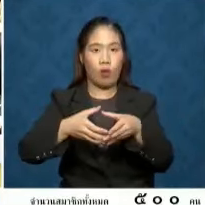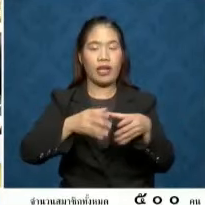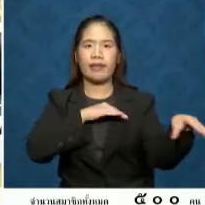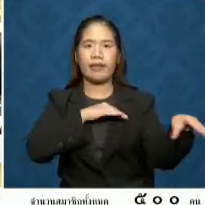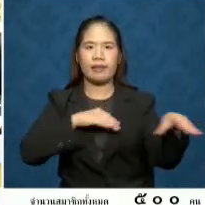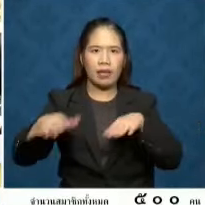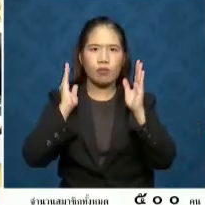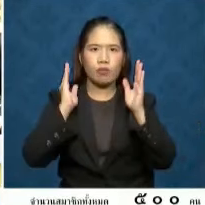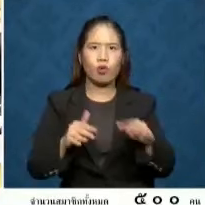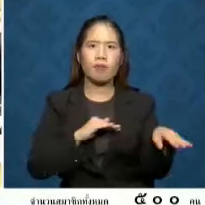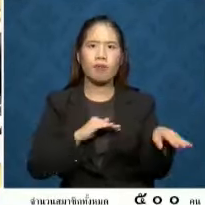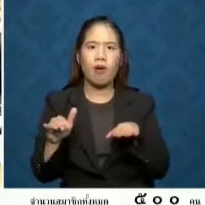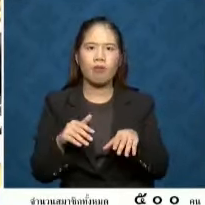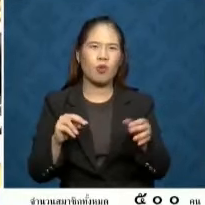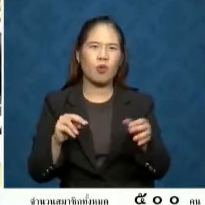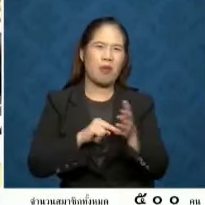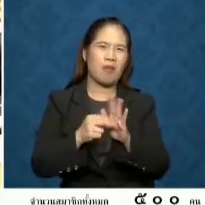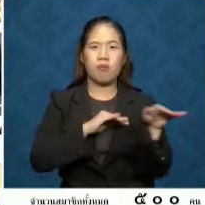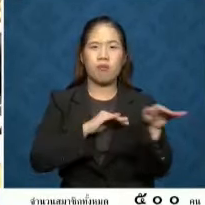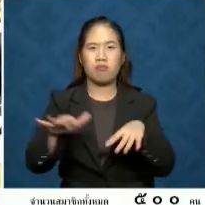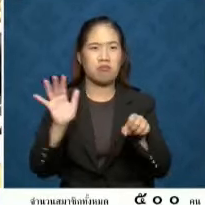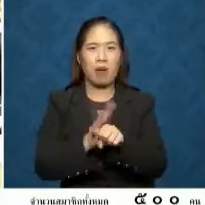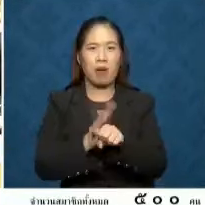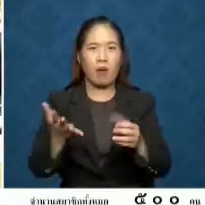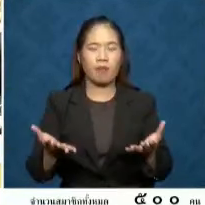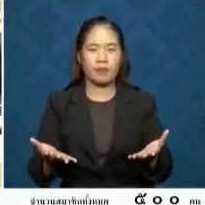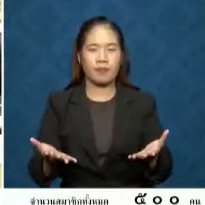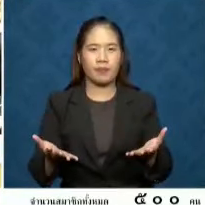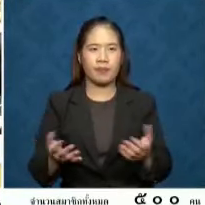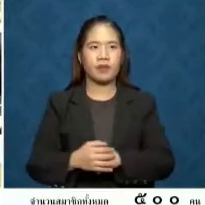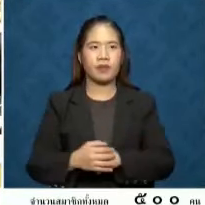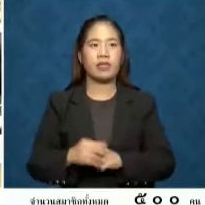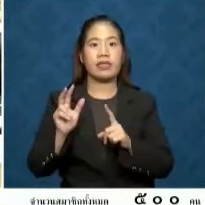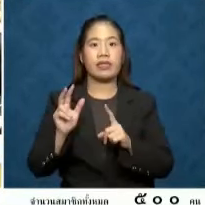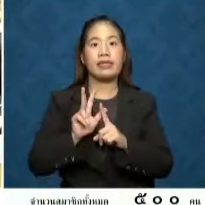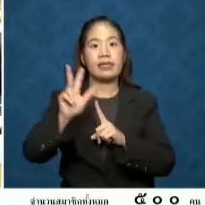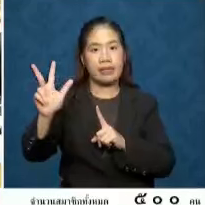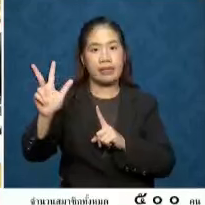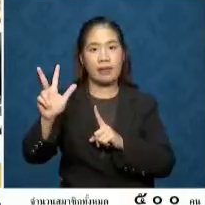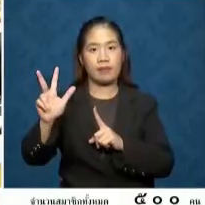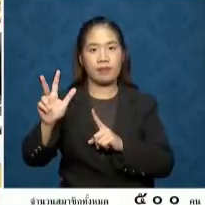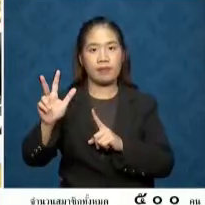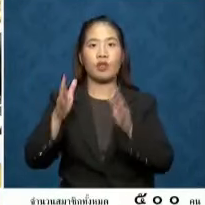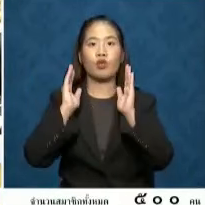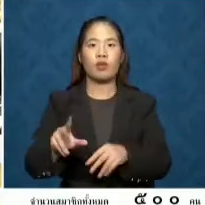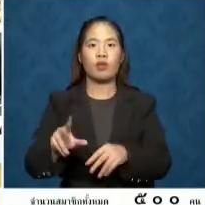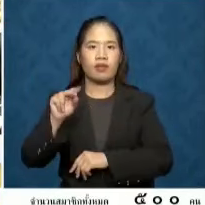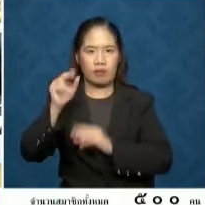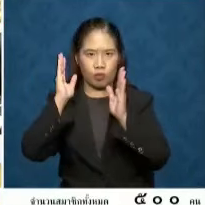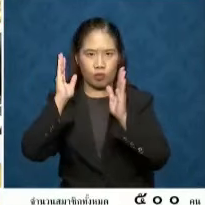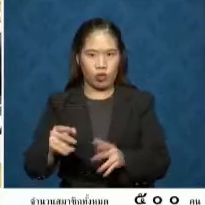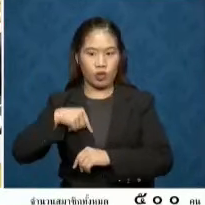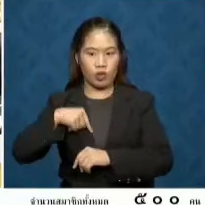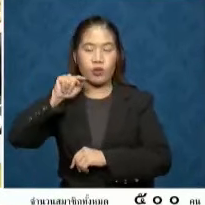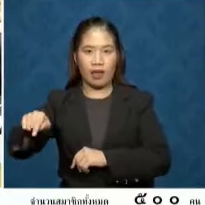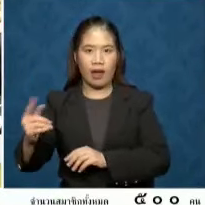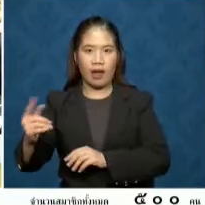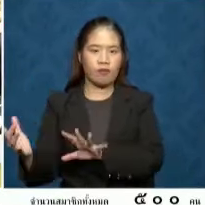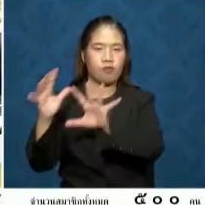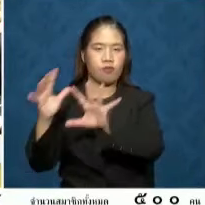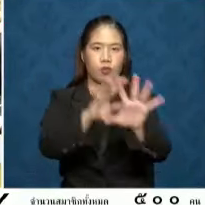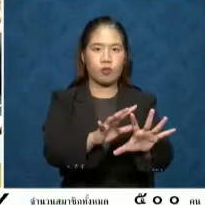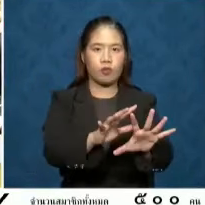ลที่ไม่พร้อมเรือที่3กำลังพล30คนจากหน่วยอื่นที่ถูกสั่งให้ขึ้นเรือสุโขทัยเผลอๆผู้การเรือก็ไม่รู้ด้วยซ้ำครับ